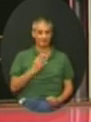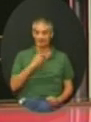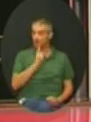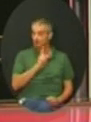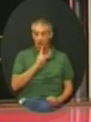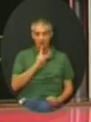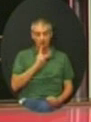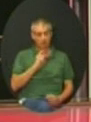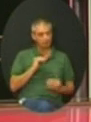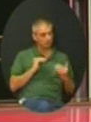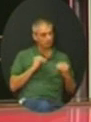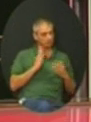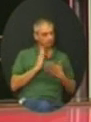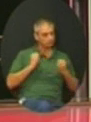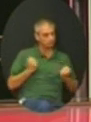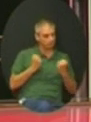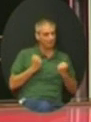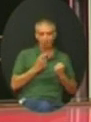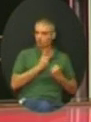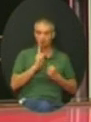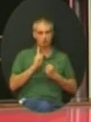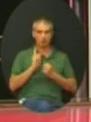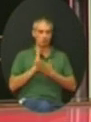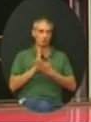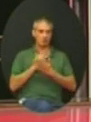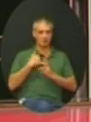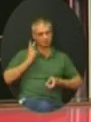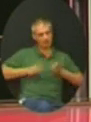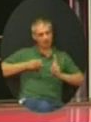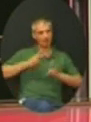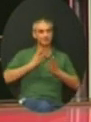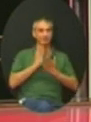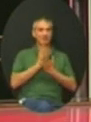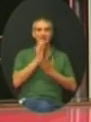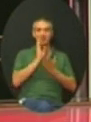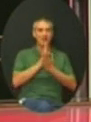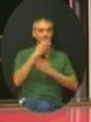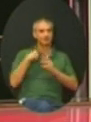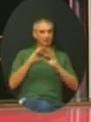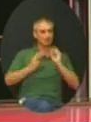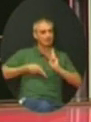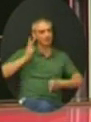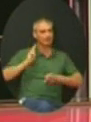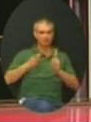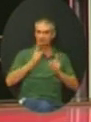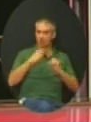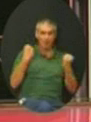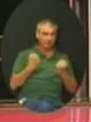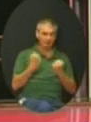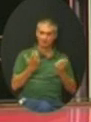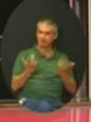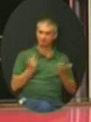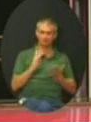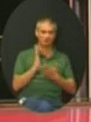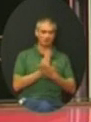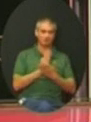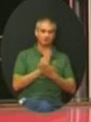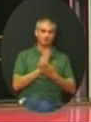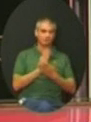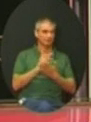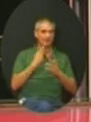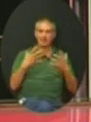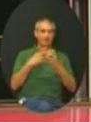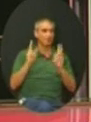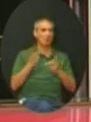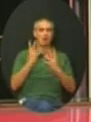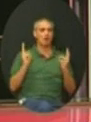אתה לא מתאמן למשהו, אתה לא מוכן לו. אני רץ למרחקים ארוכים, בגיל 14 התחלתי, אתה לא מתאמן למשהו, אתה לא מוכן לו. קבינט לא